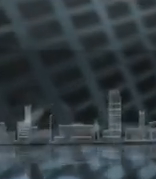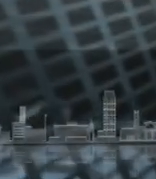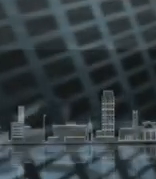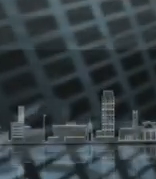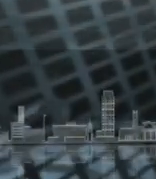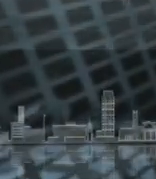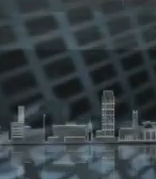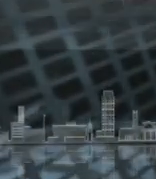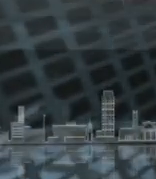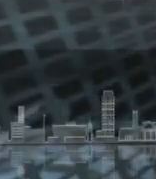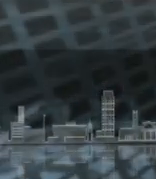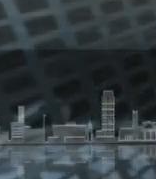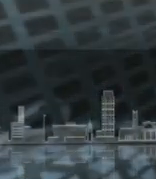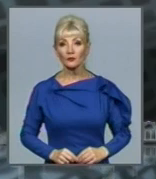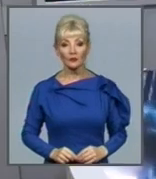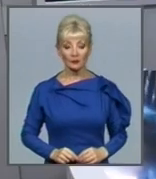Музика